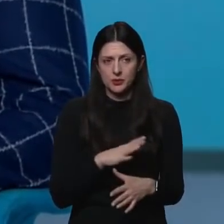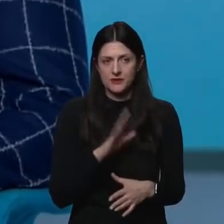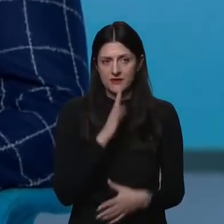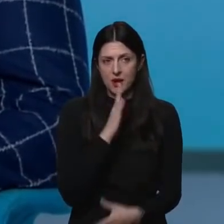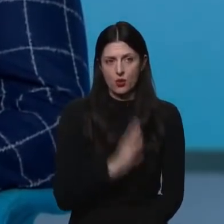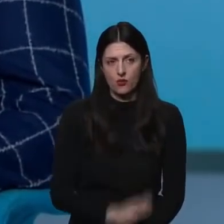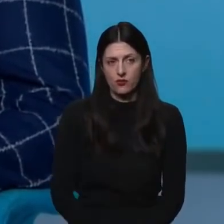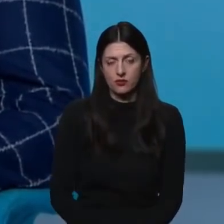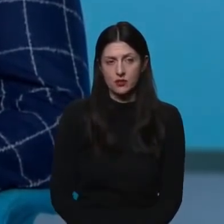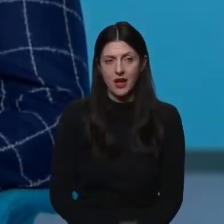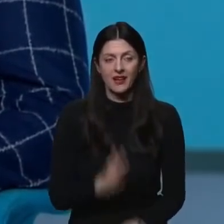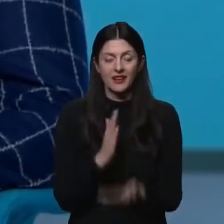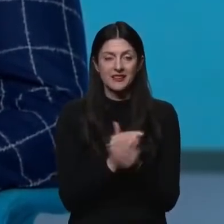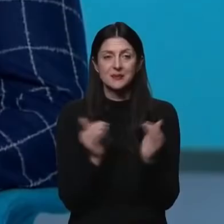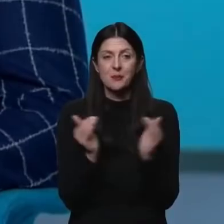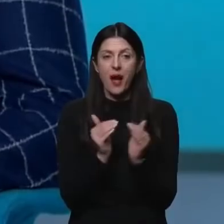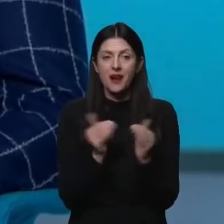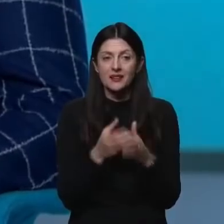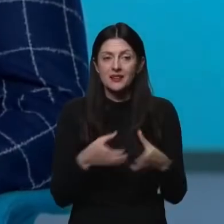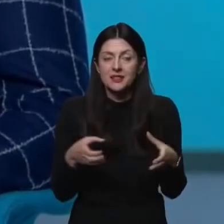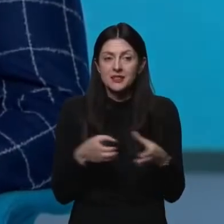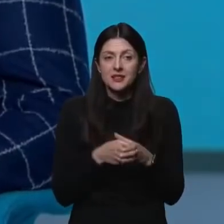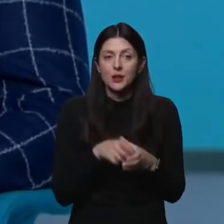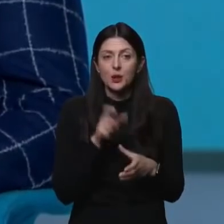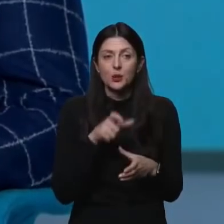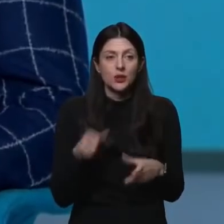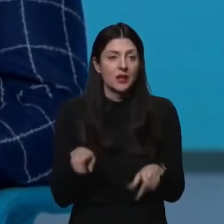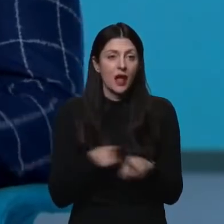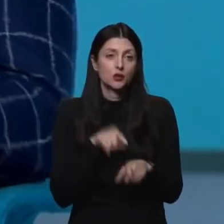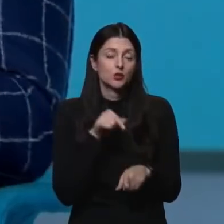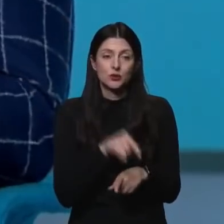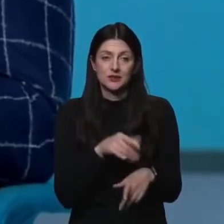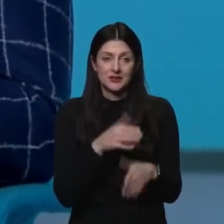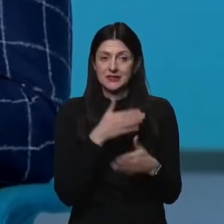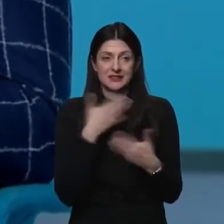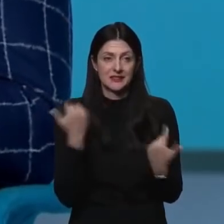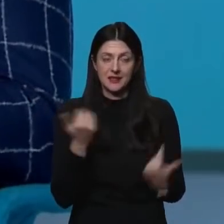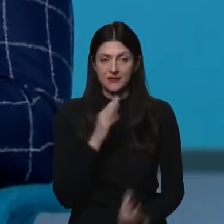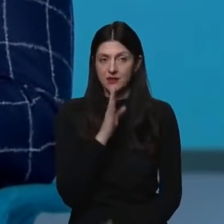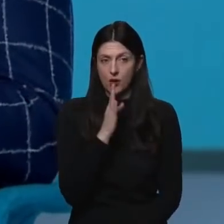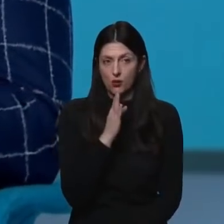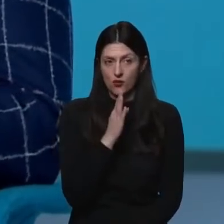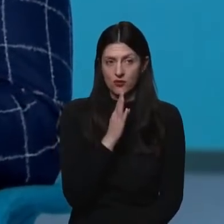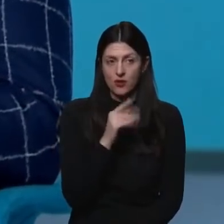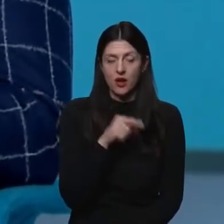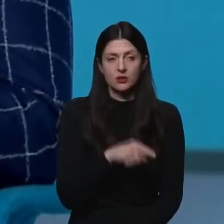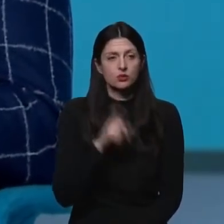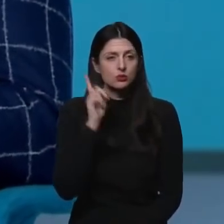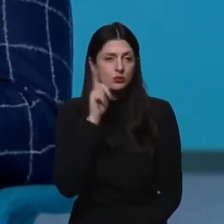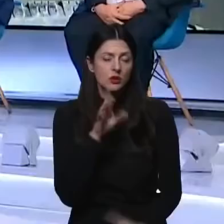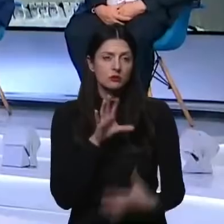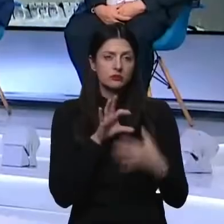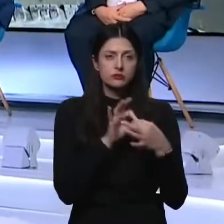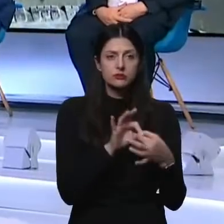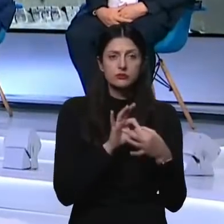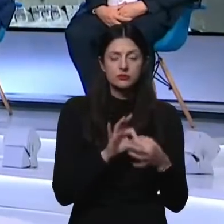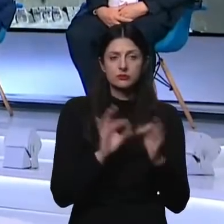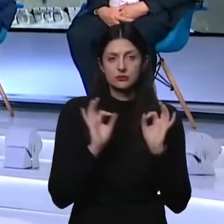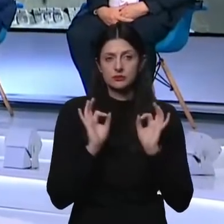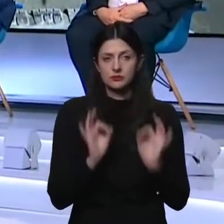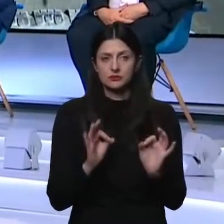маленькая категория людей, у кого даже врагов быть не может. Настолько они умеют наладить коммуникацию, настолько